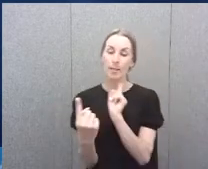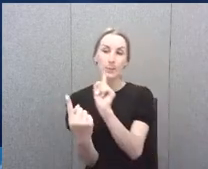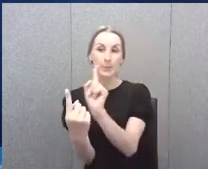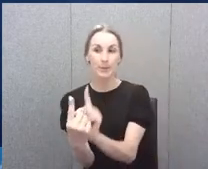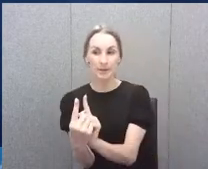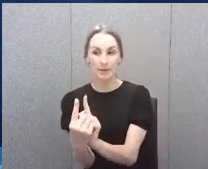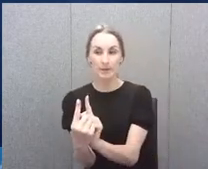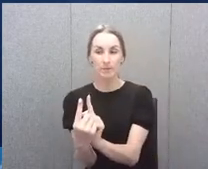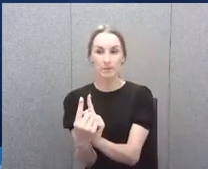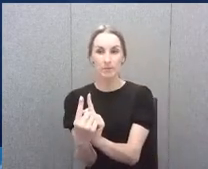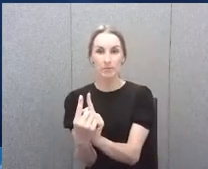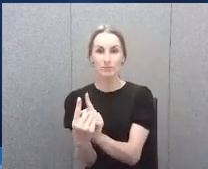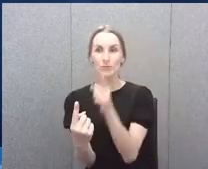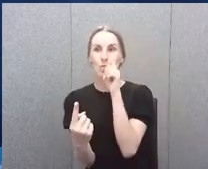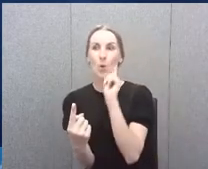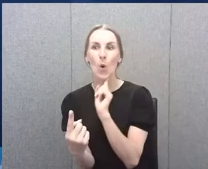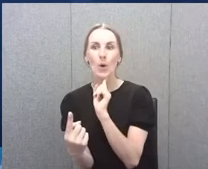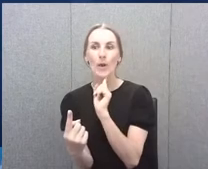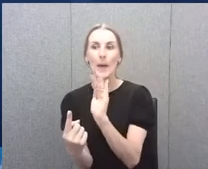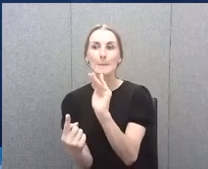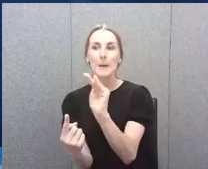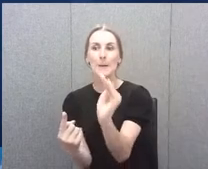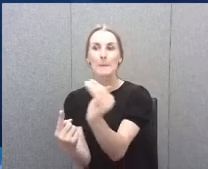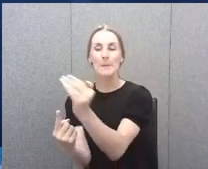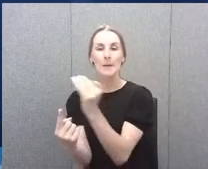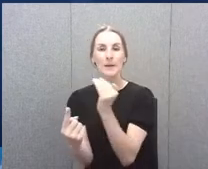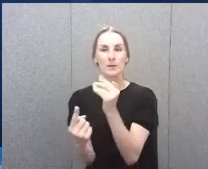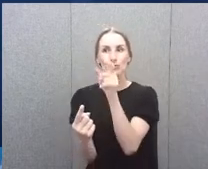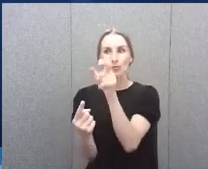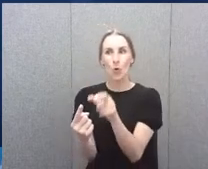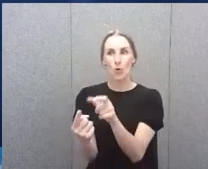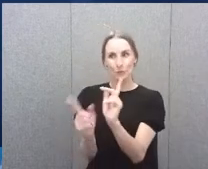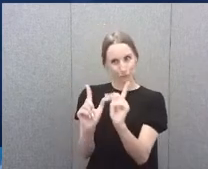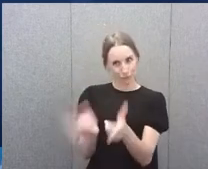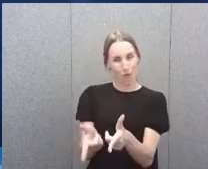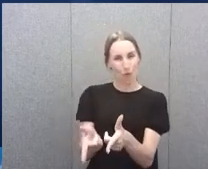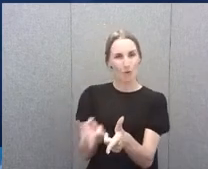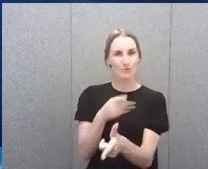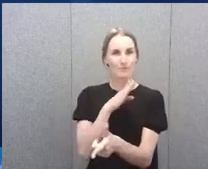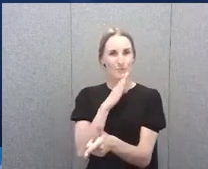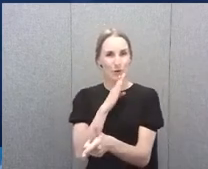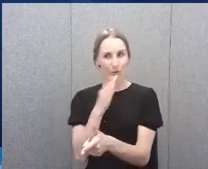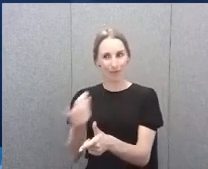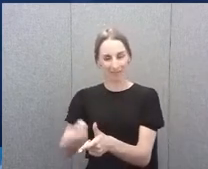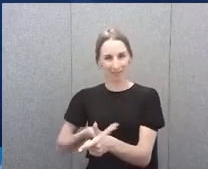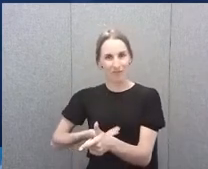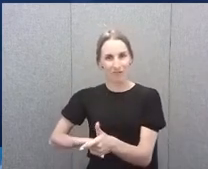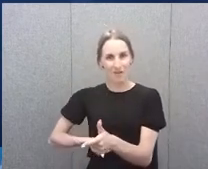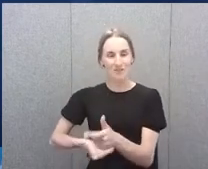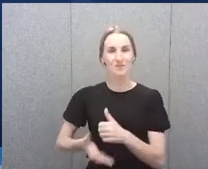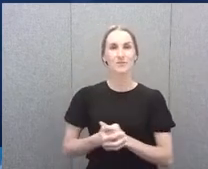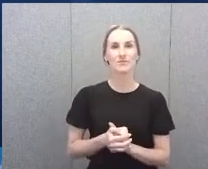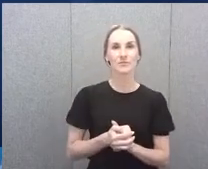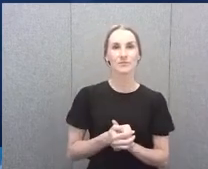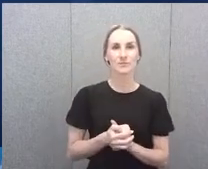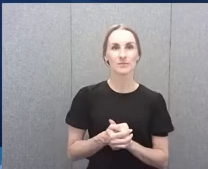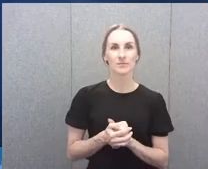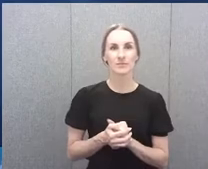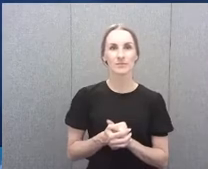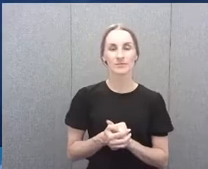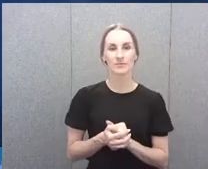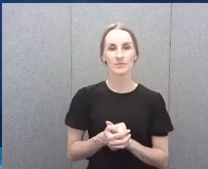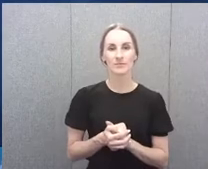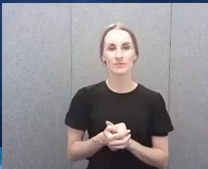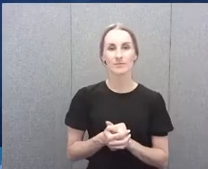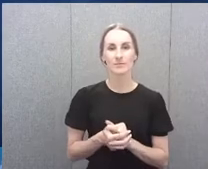мне подошли и хотели просто до меня дотронуться и убедиться, что это живой, реальный человек.